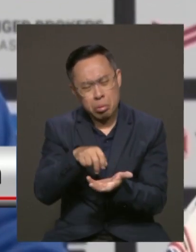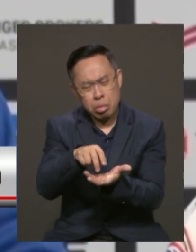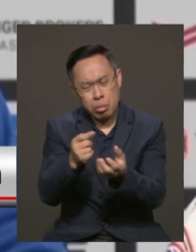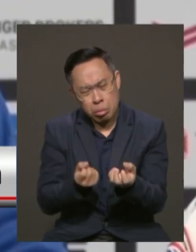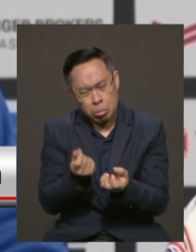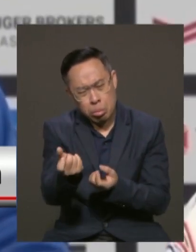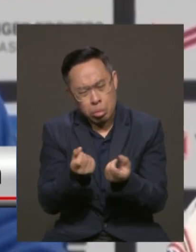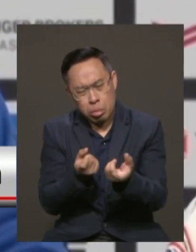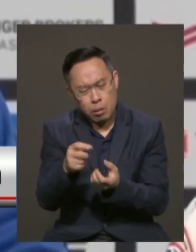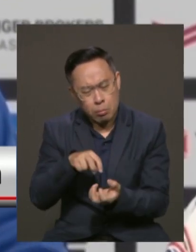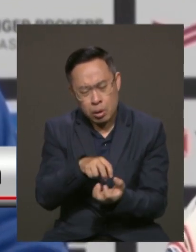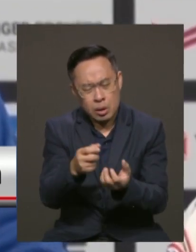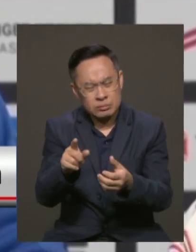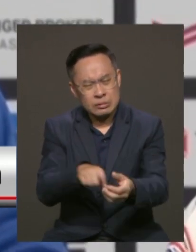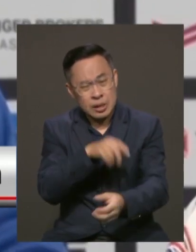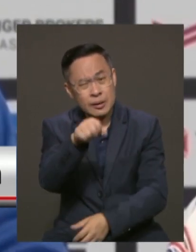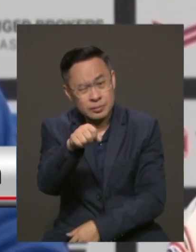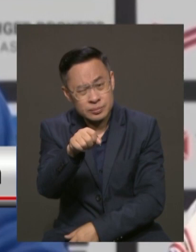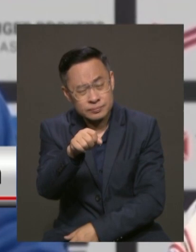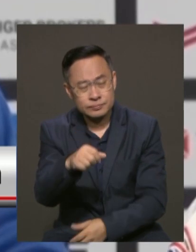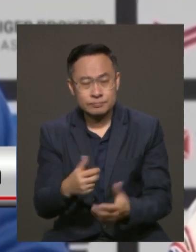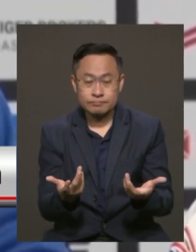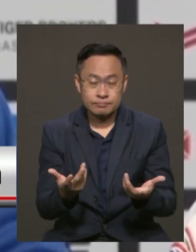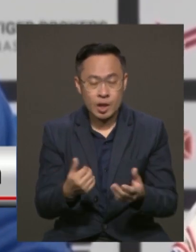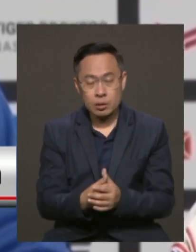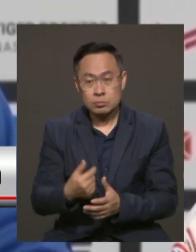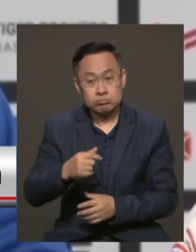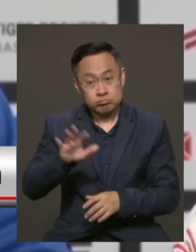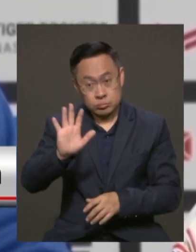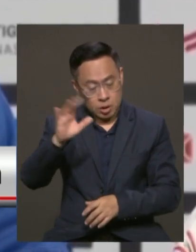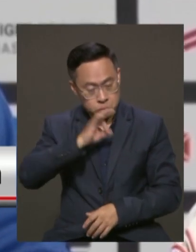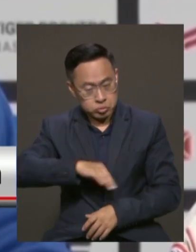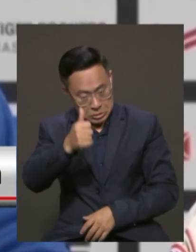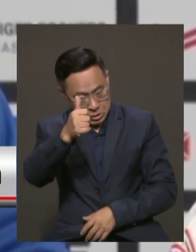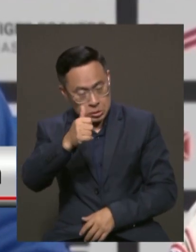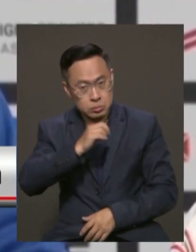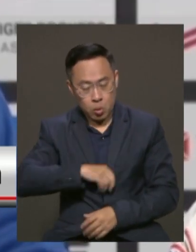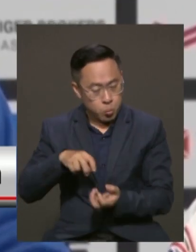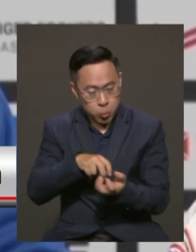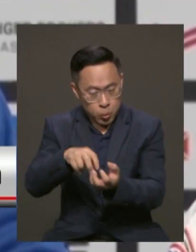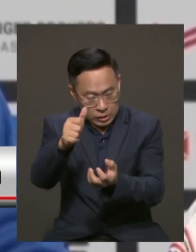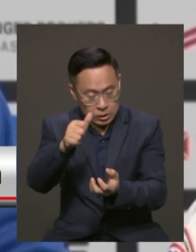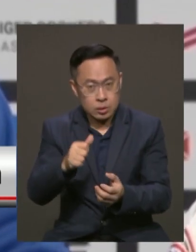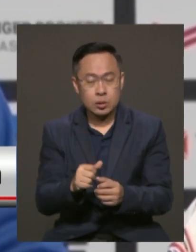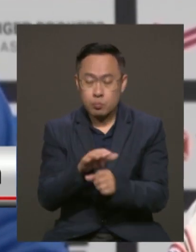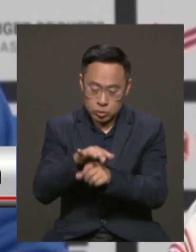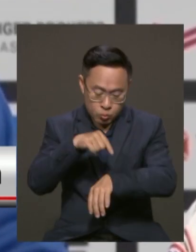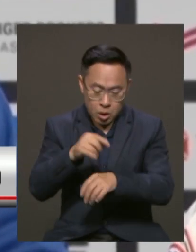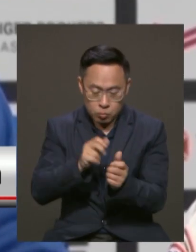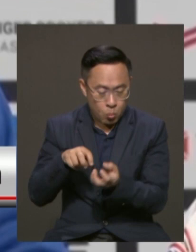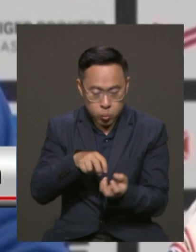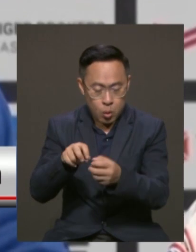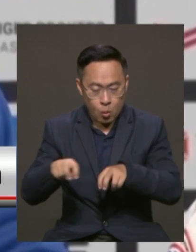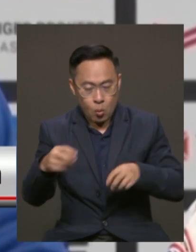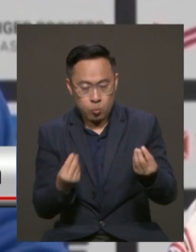ไปหรือเปล่าแล้วมาโน่ก็ได้ตอบเรื่องนี้บอกว่าผมไม่เห็นด้วยนะที่จะบอกว่าเราเล่นกันเฉื่อยไปเพราะเราส